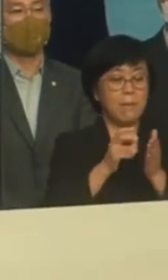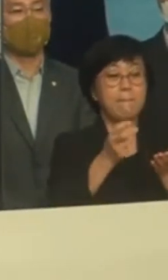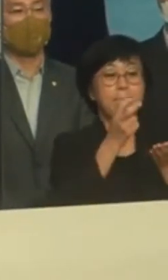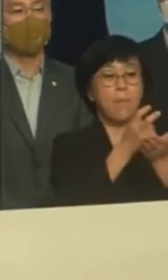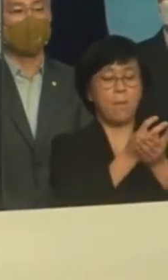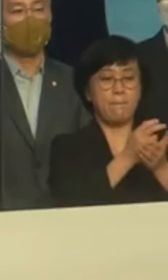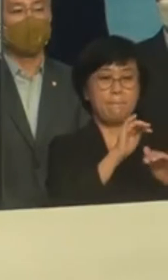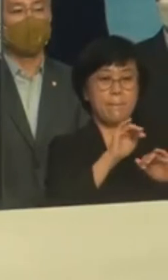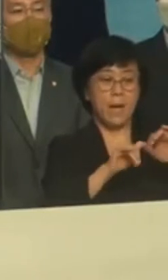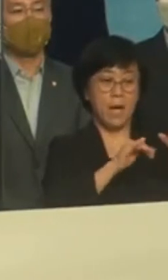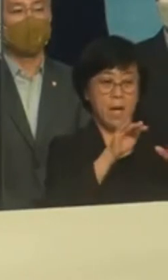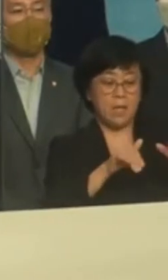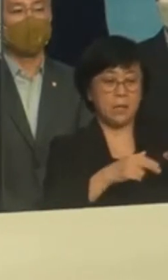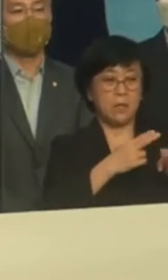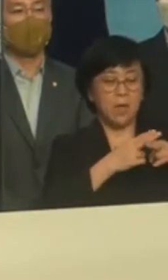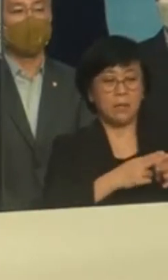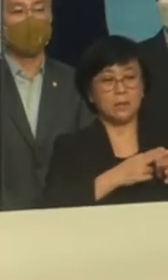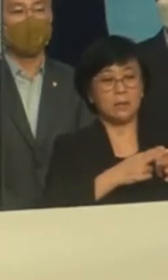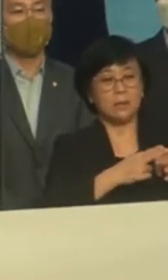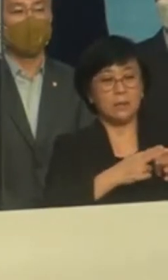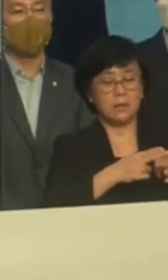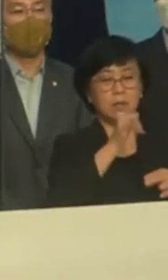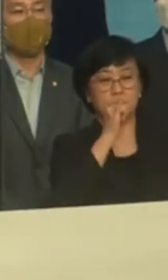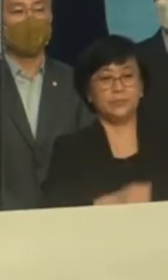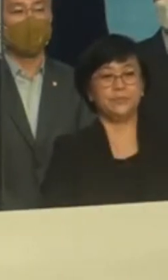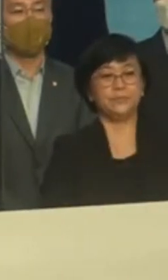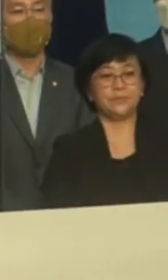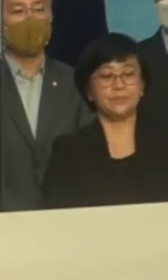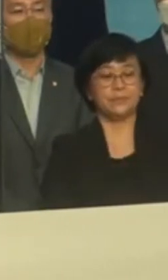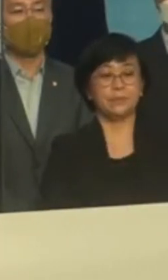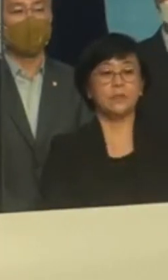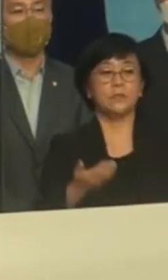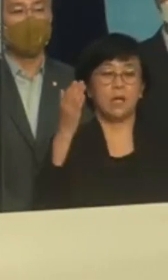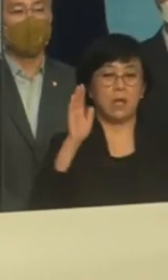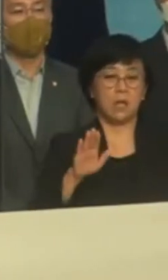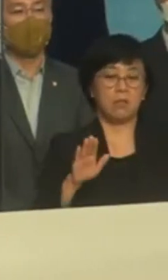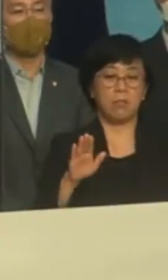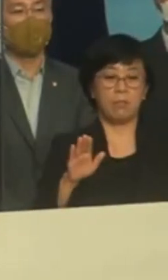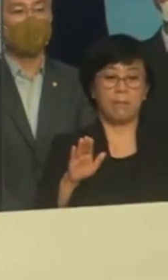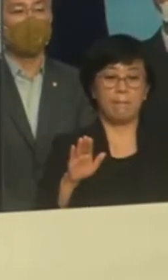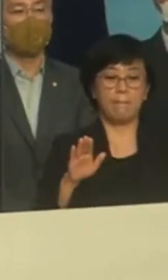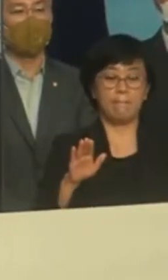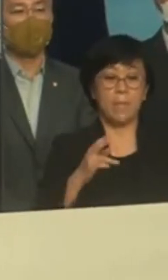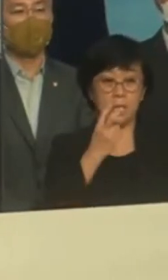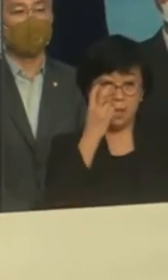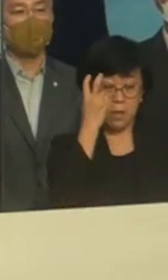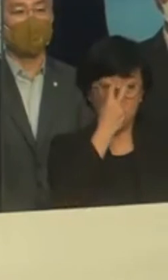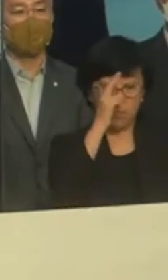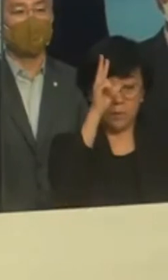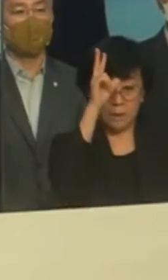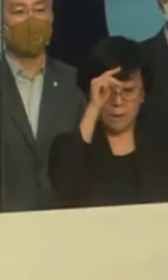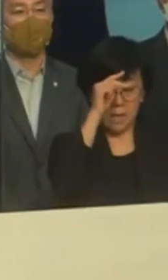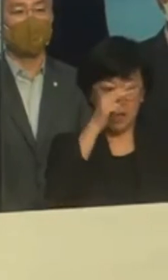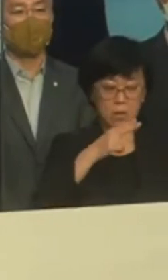사법농단까지 국정 전반에 대한 농단을 했습니다. 하지만